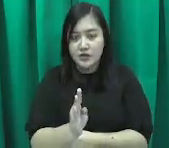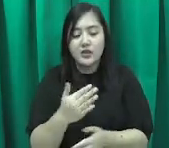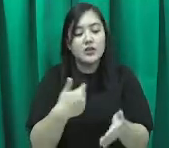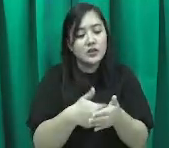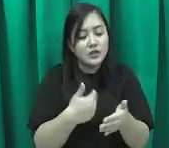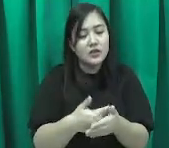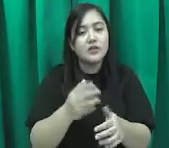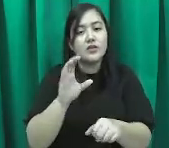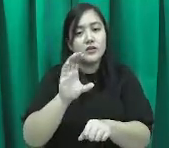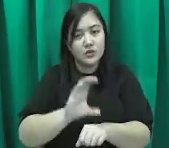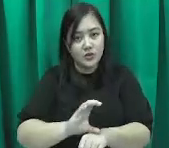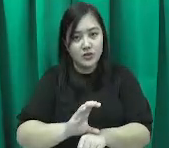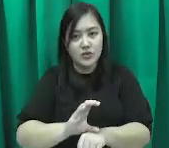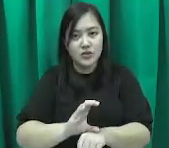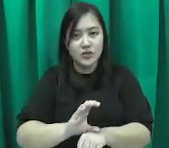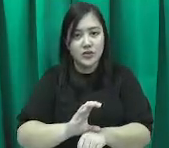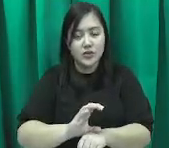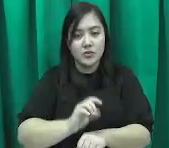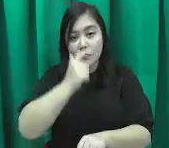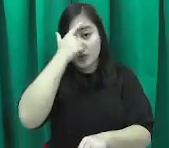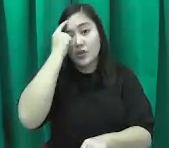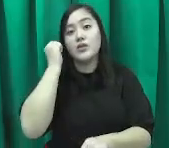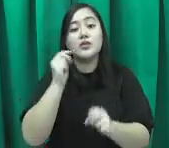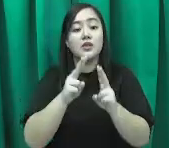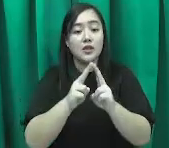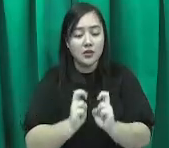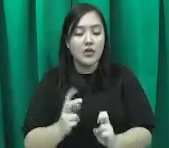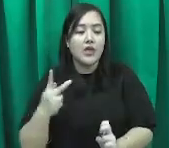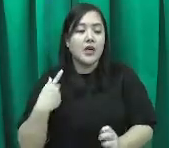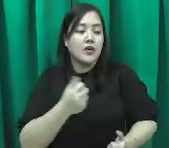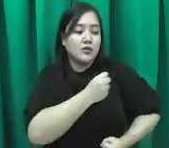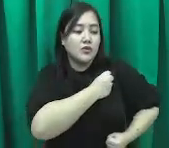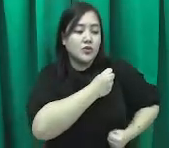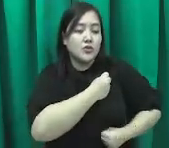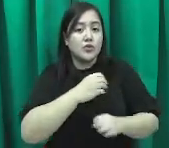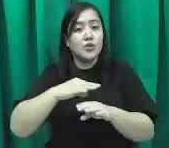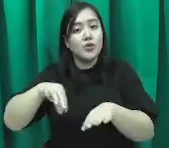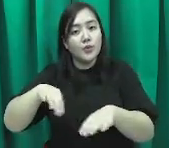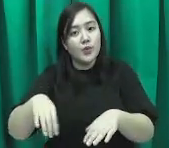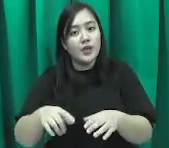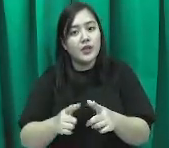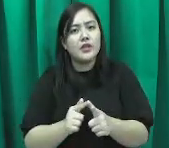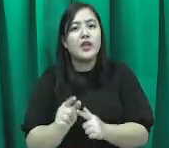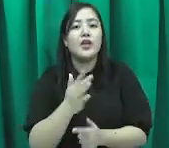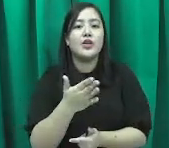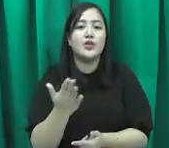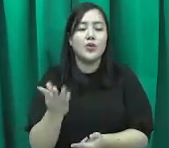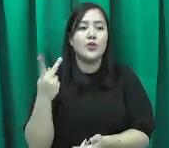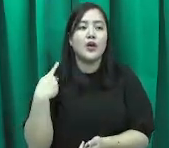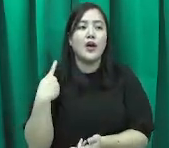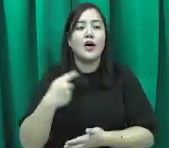church, yeah. meron siyang yeah, tatakbuhang totoo. Diyos, alam niya yung tama at mali. Kaya yeah. kampante ka. Saka nafi-feed siya.